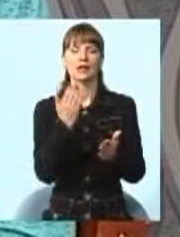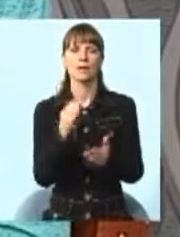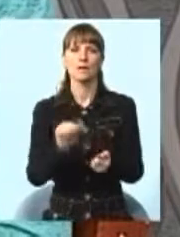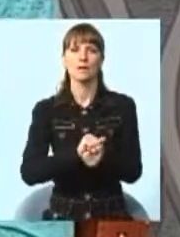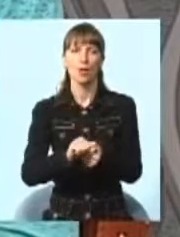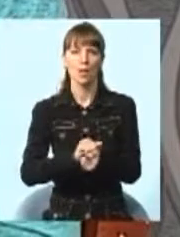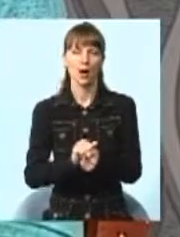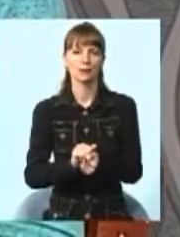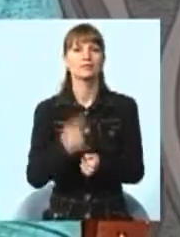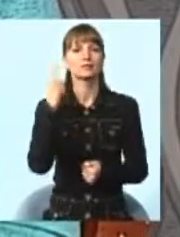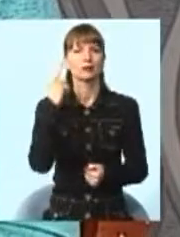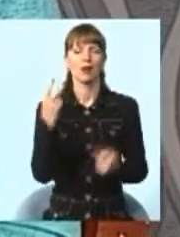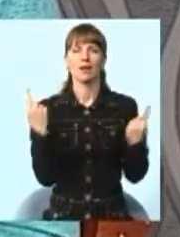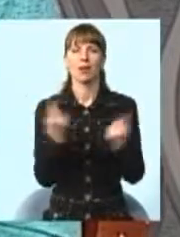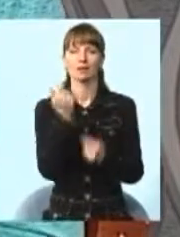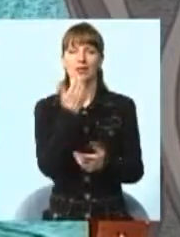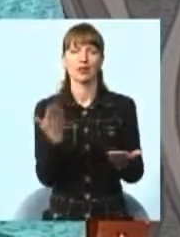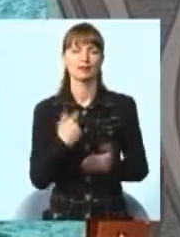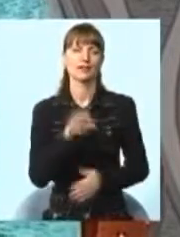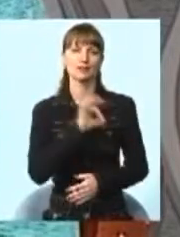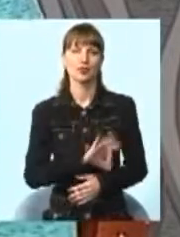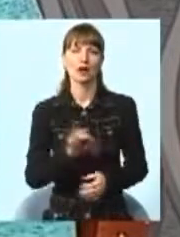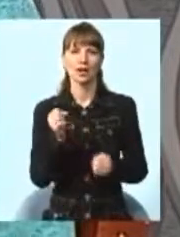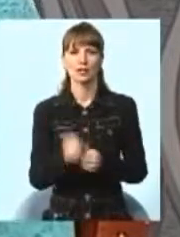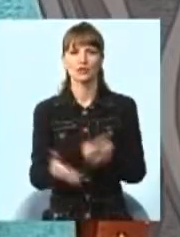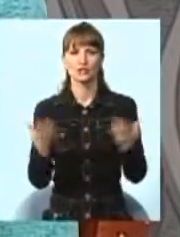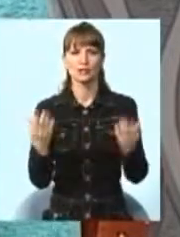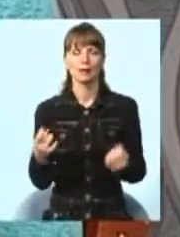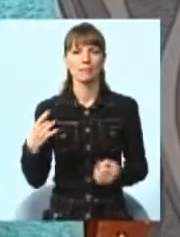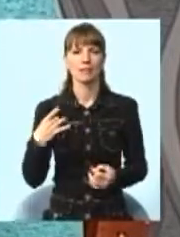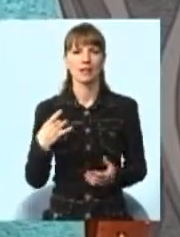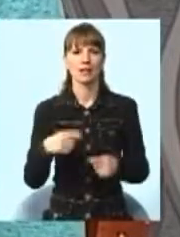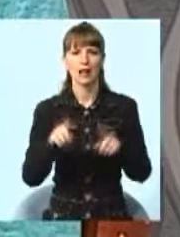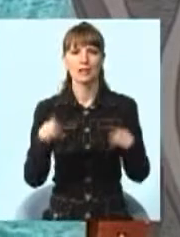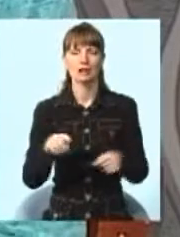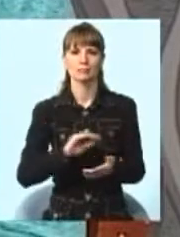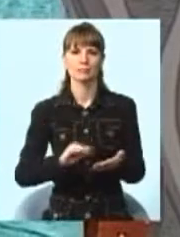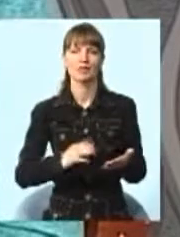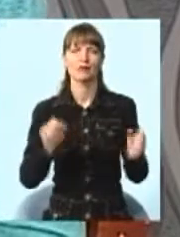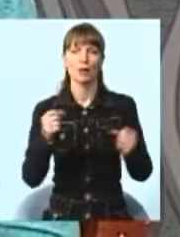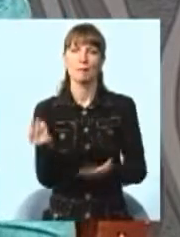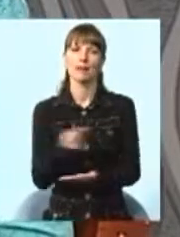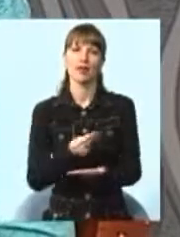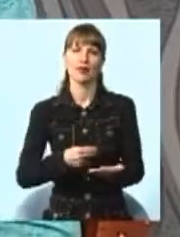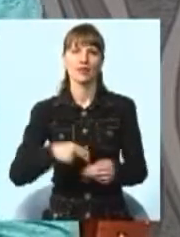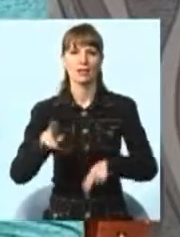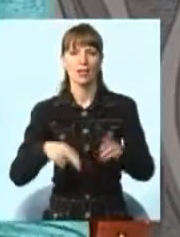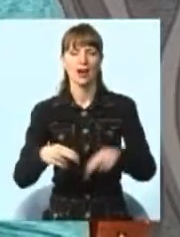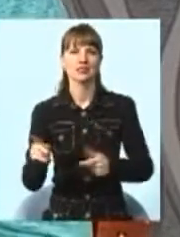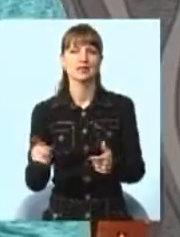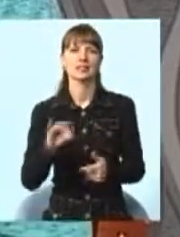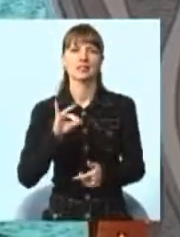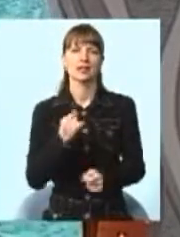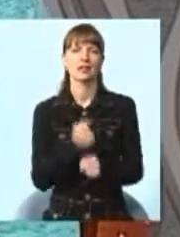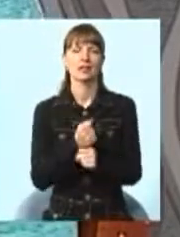папір. Здавалося б, звичайний матеріал, котрий ми використовуємо чи не щодня. Білосніжний листочок паперу, на якому можна малювати, фарбувати, ну і,